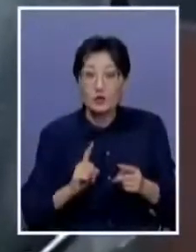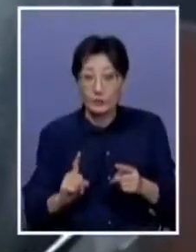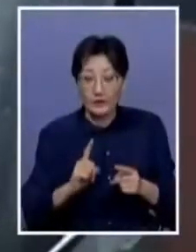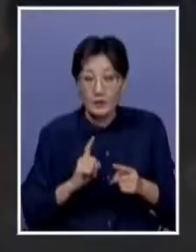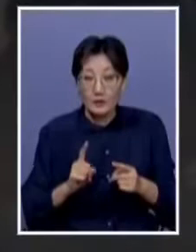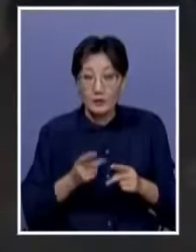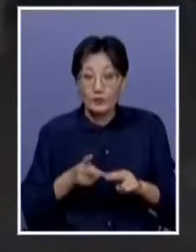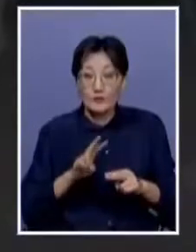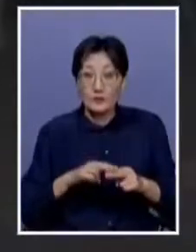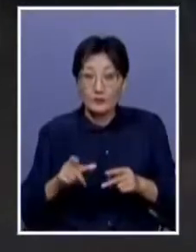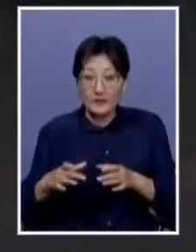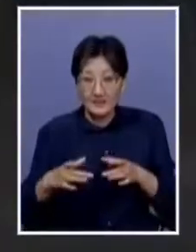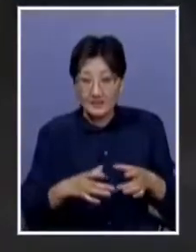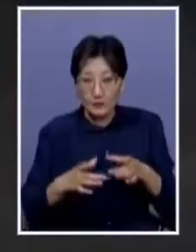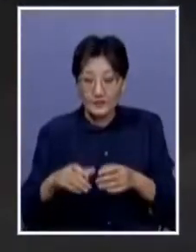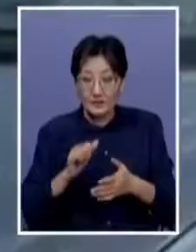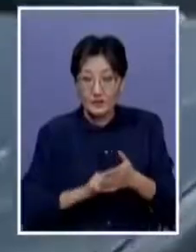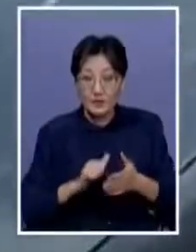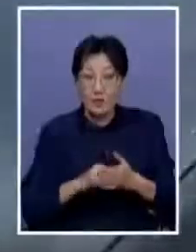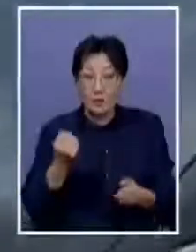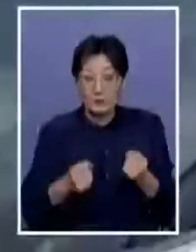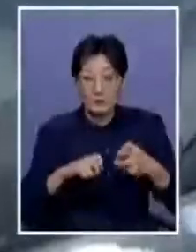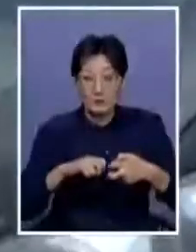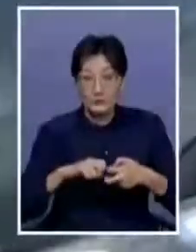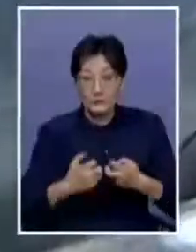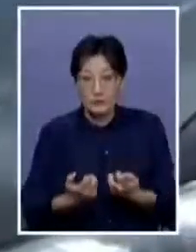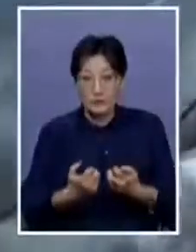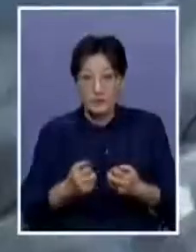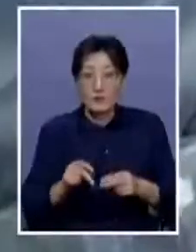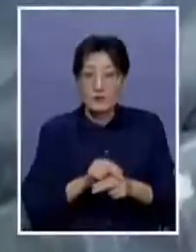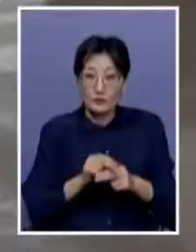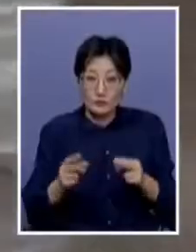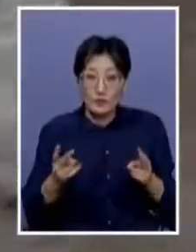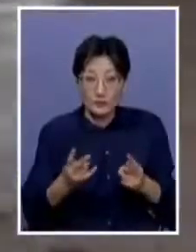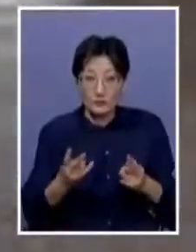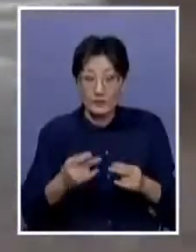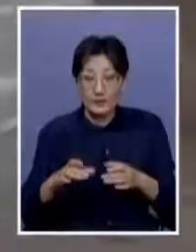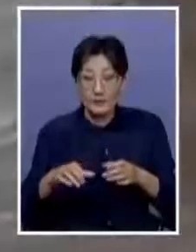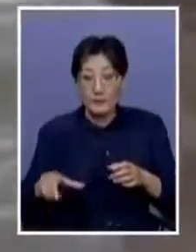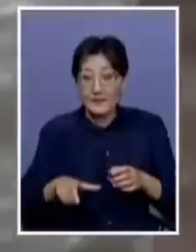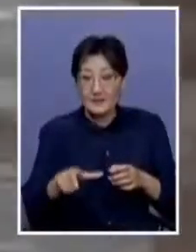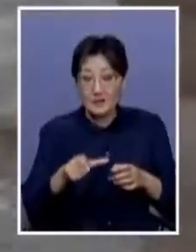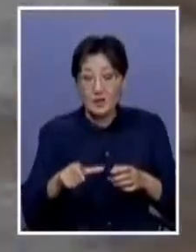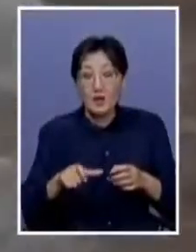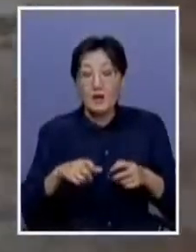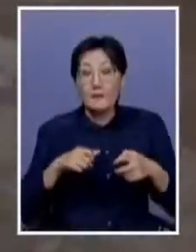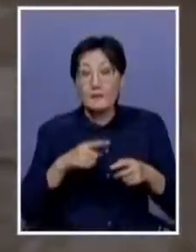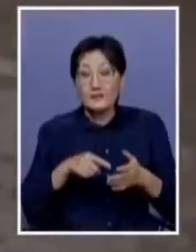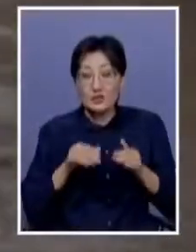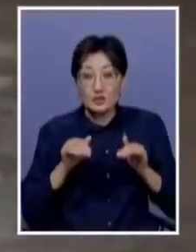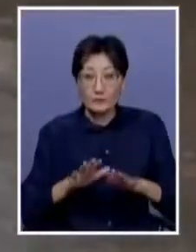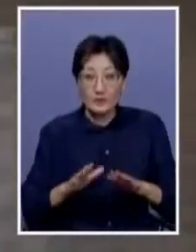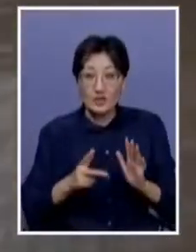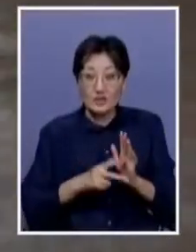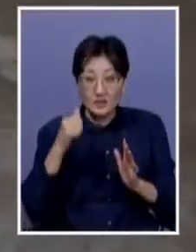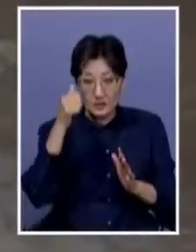мезі қылған айтады. Шұрық тесік жолдың салдарынан көлігі бұзылып, оны жөндеу қалтаны қағатын жеткізді. Ойқы-шойқы жолдың мәселесі шешілмей келе жатқанына осымен